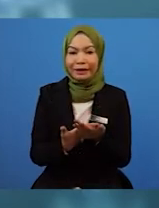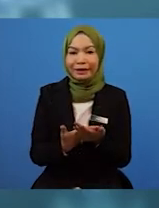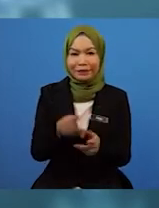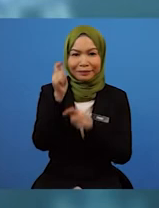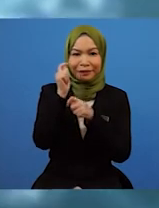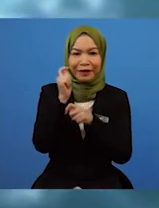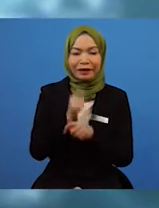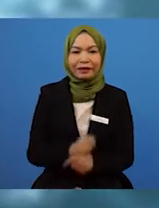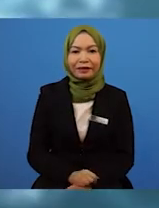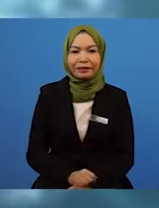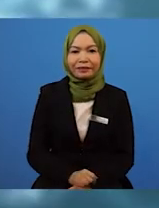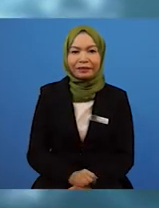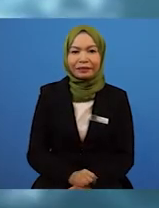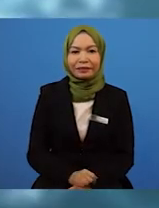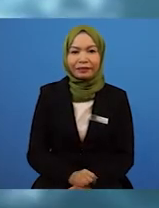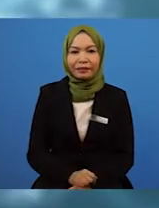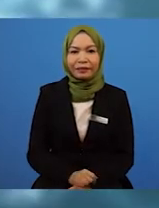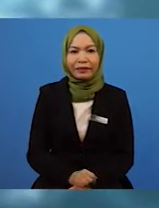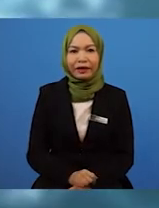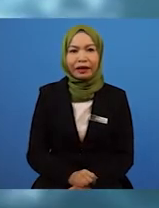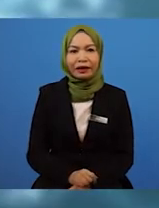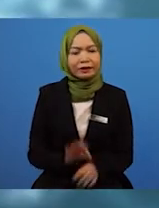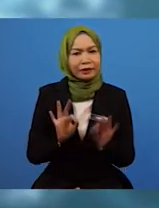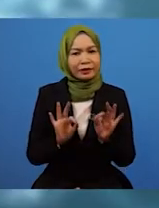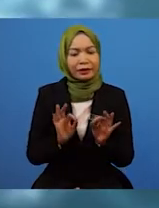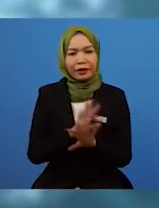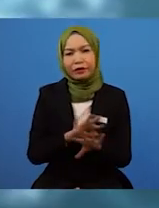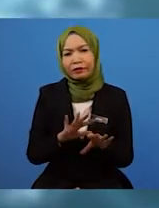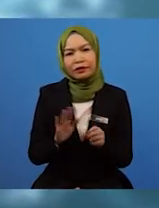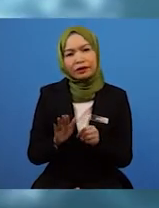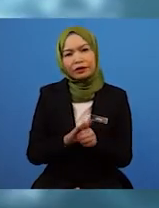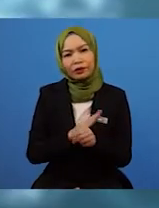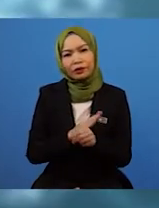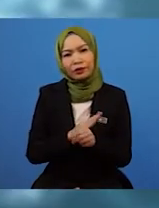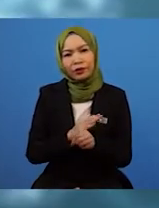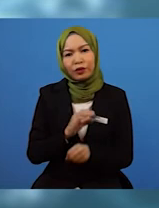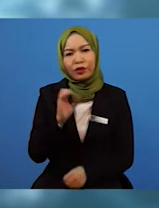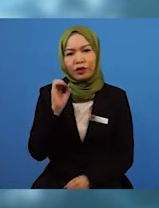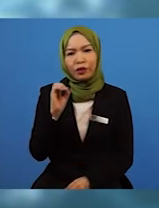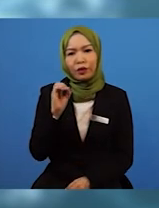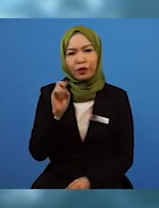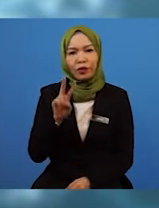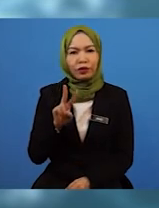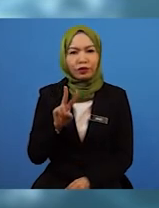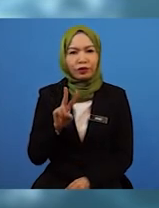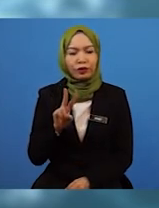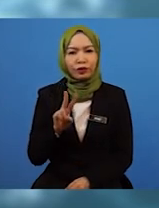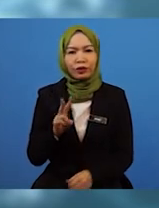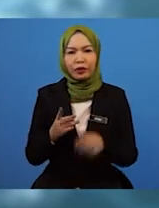Syabas! Murid-murid, kalau tak cukup oksigen semasa